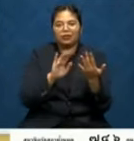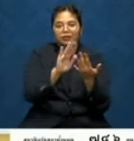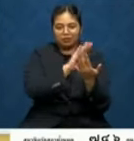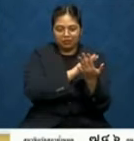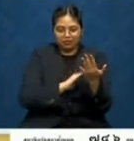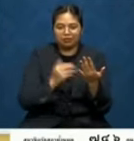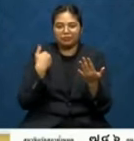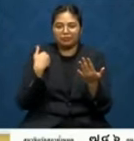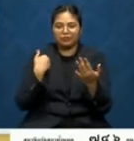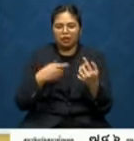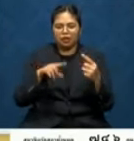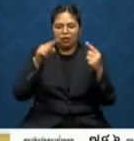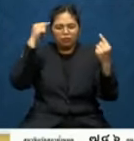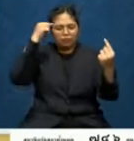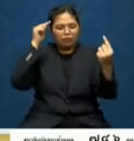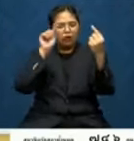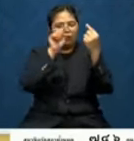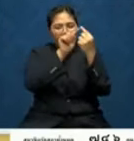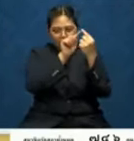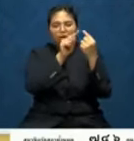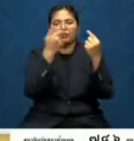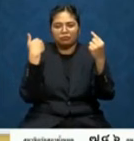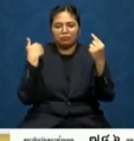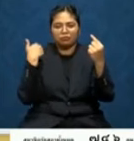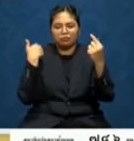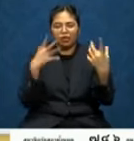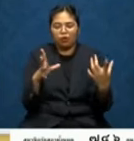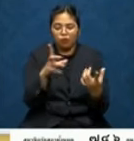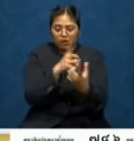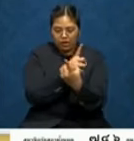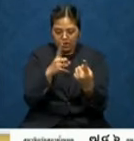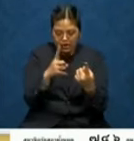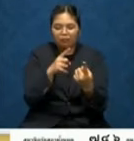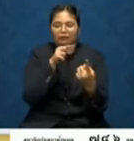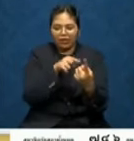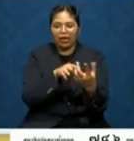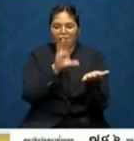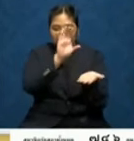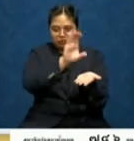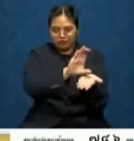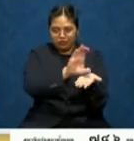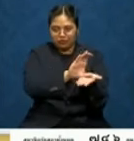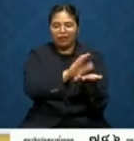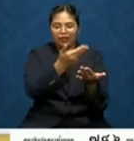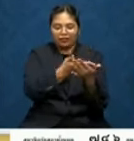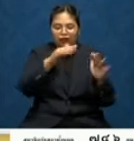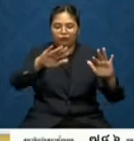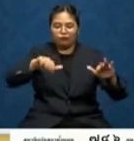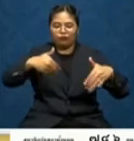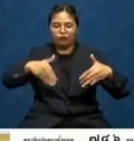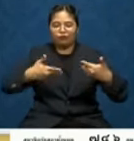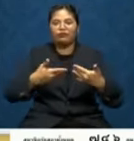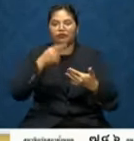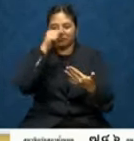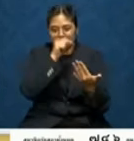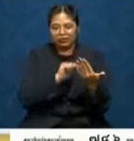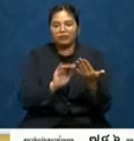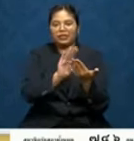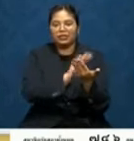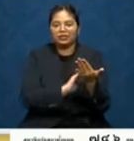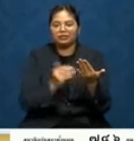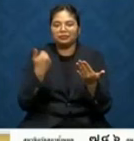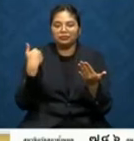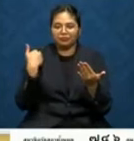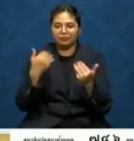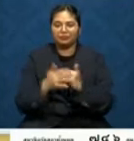ตั้งเป้าหมายว่าทุนทางวัฒนธรรมนั้นจะนำรายได้ที่สำคัญเข้าประเทศเหมือนอย่างสมั